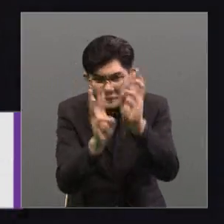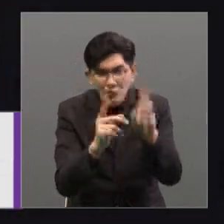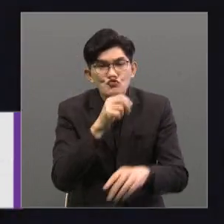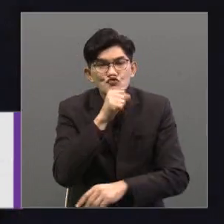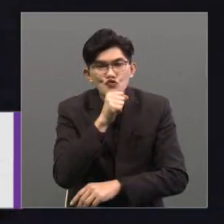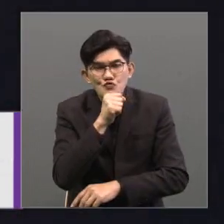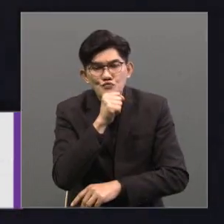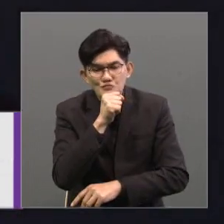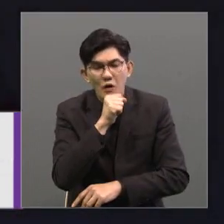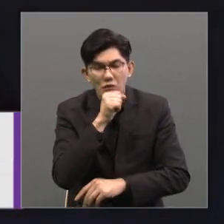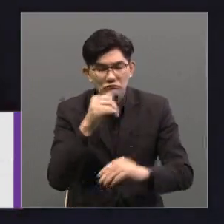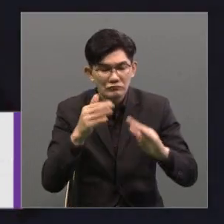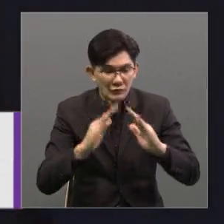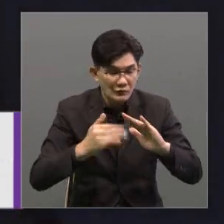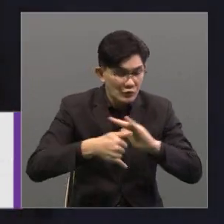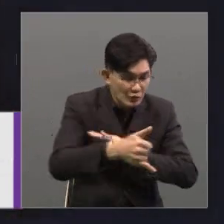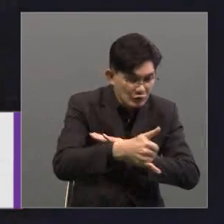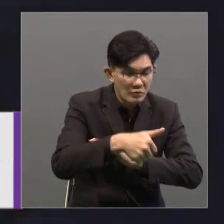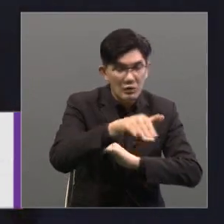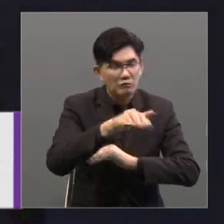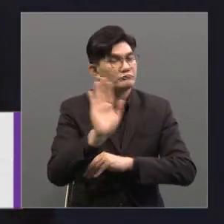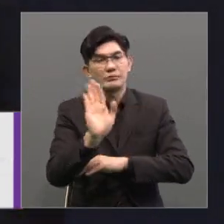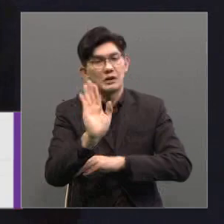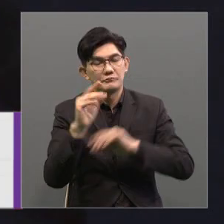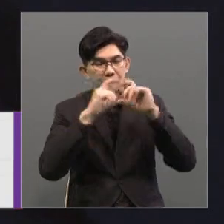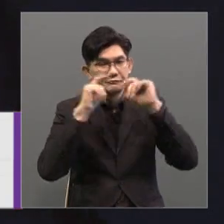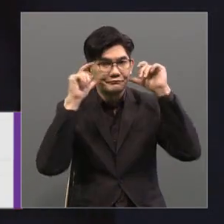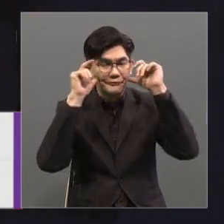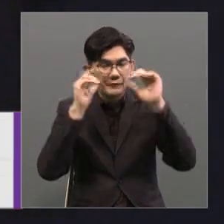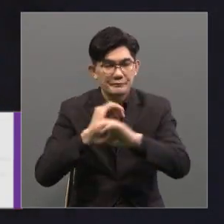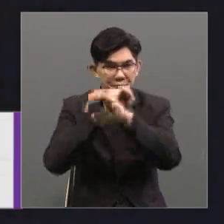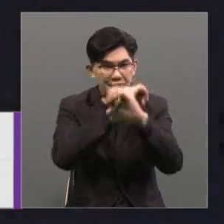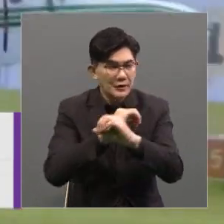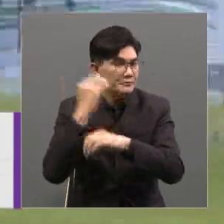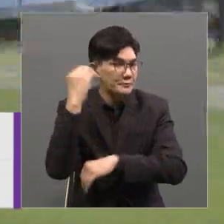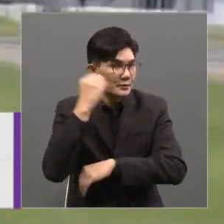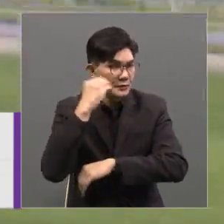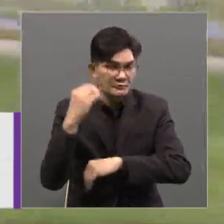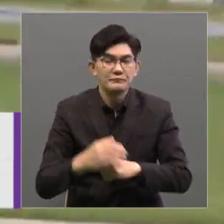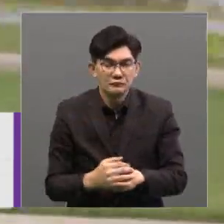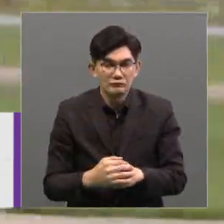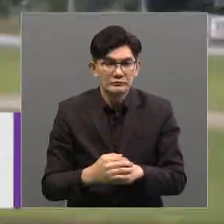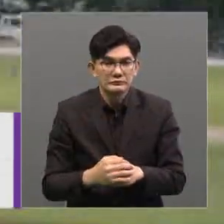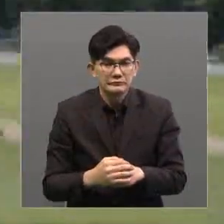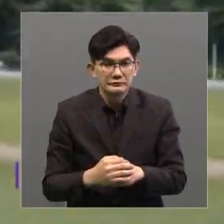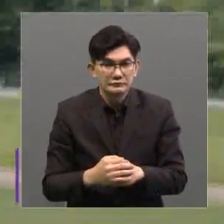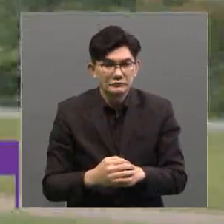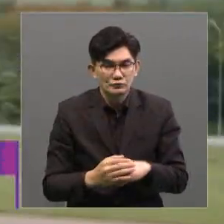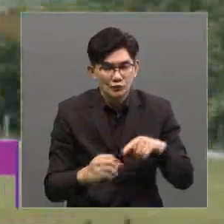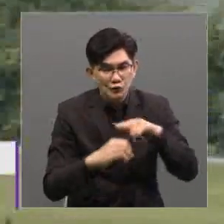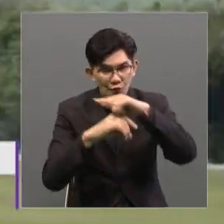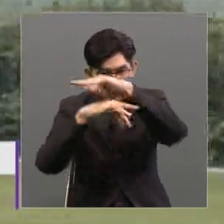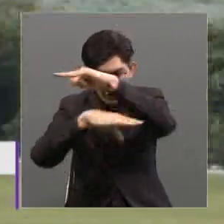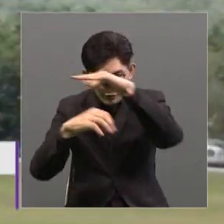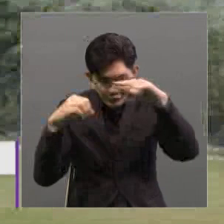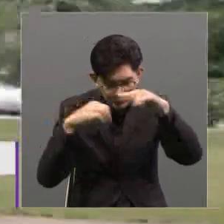สีส้มประชาชนควรลดกิจกรรมในพื้นที่โล่งแจ้งและให้สวมหน้ากากป้องกันฝุ่นทุกครั้งนะครับส่วนทางด้านกรมฝนหลวงและการบินเ